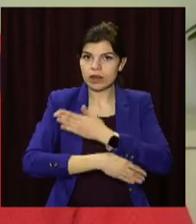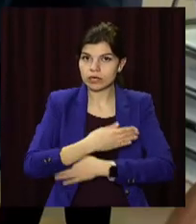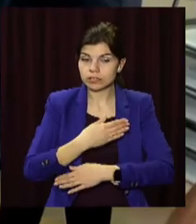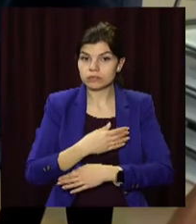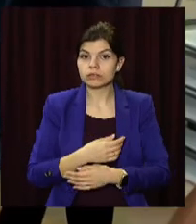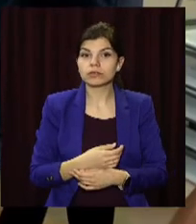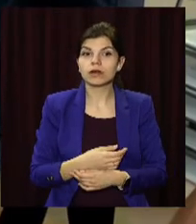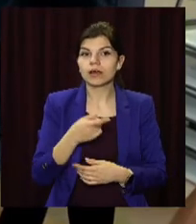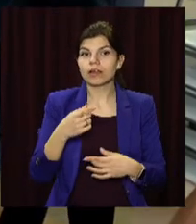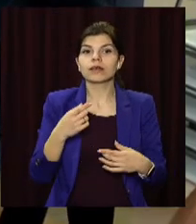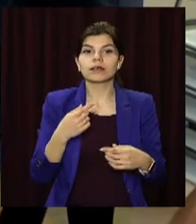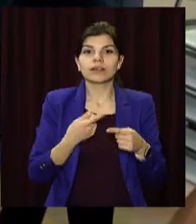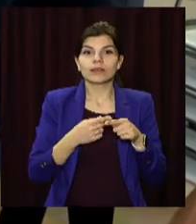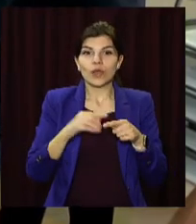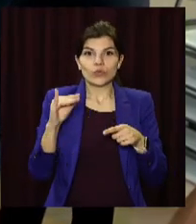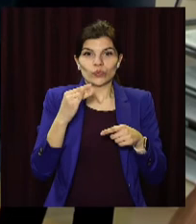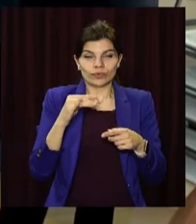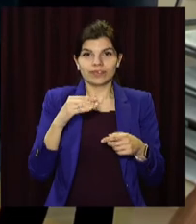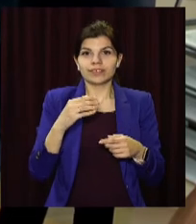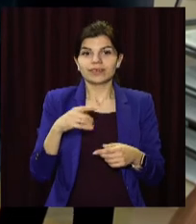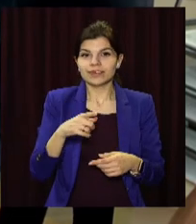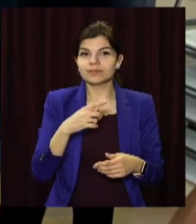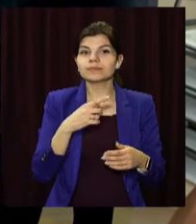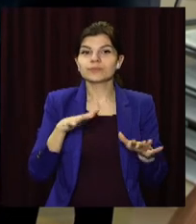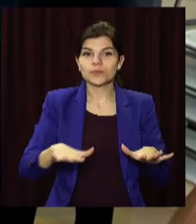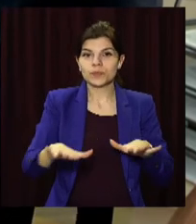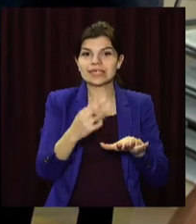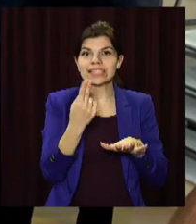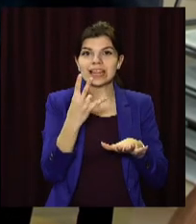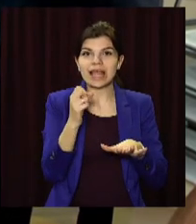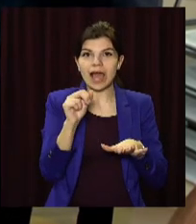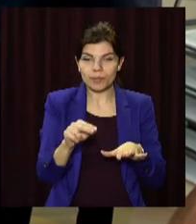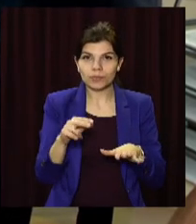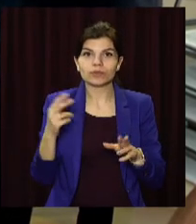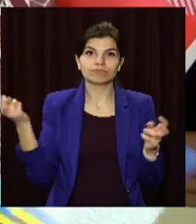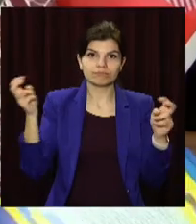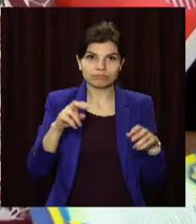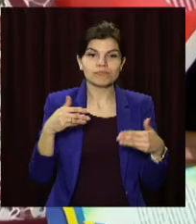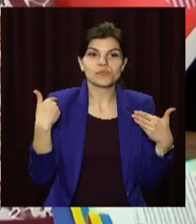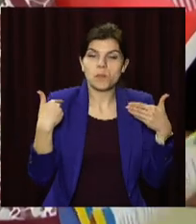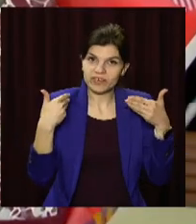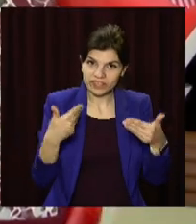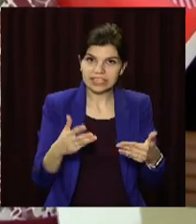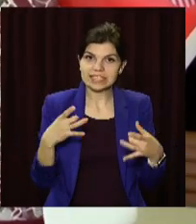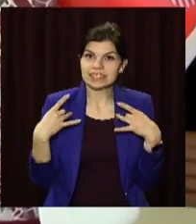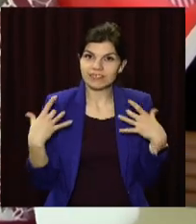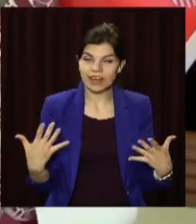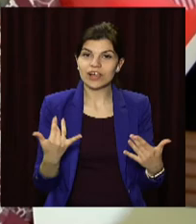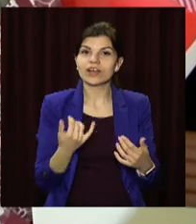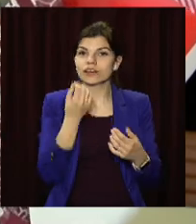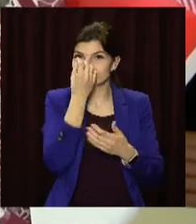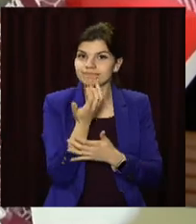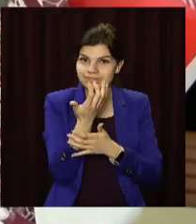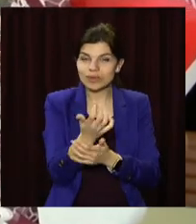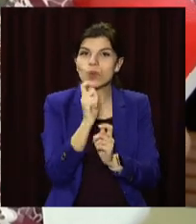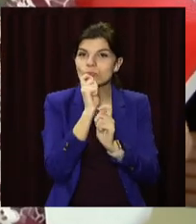інвалідністю. Урочистості з нагоди ювілею ТЕР-центрів пройшли в місцевому ЦНАПі. Працівників соціальних установ привітали зі святом та вручили